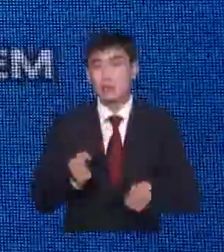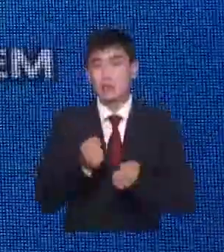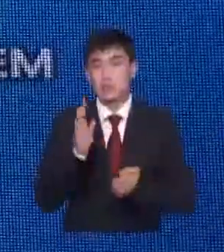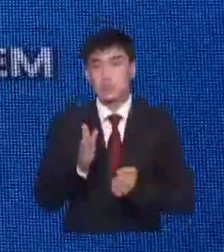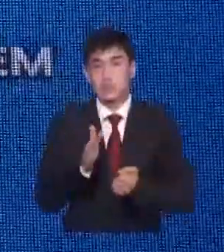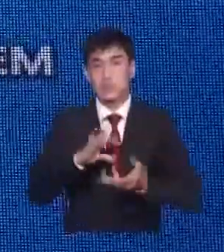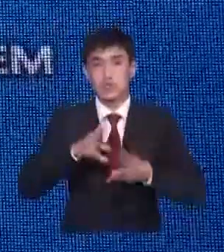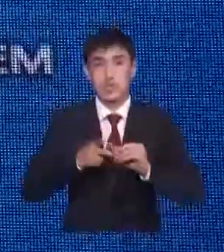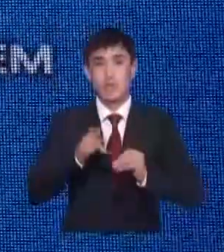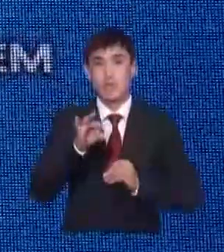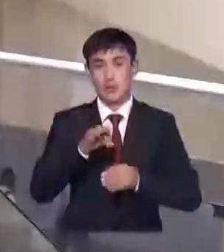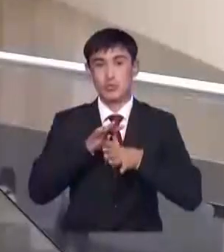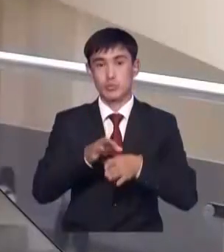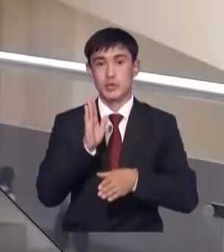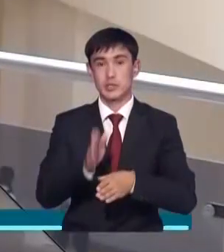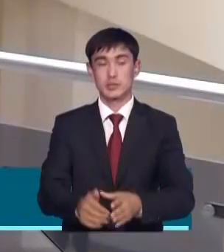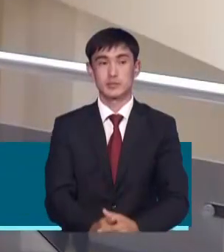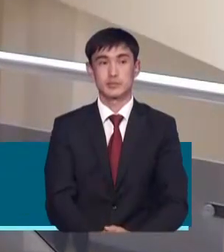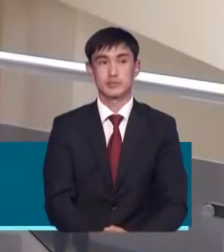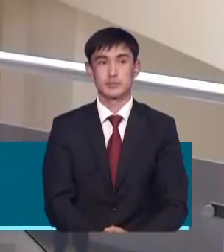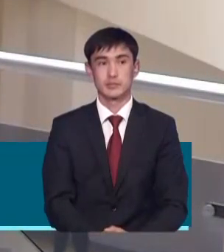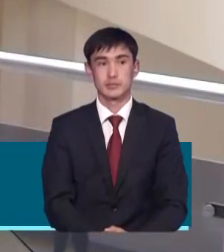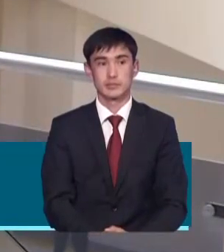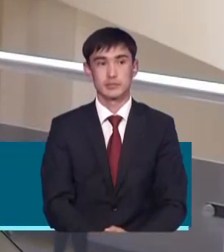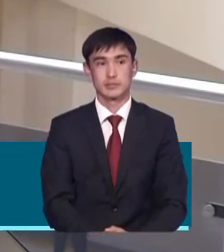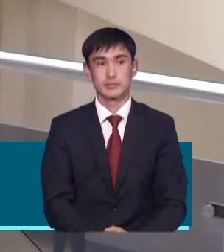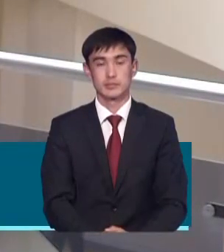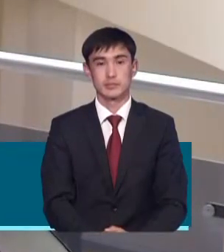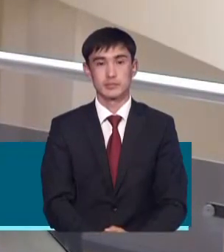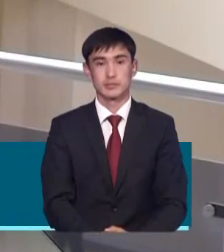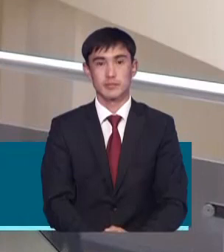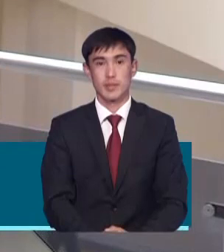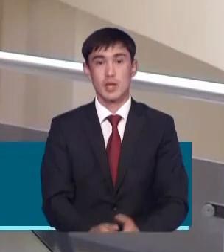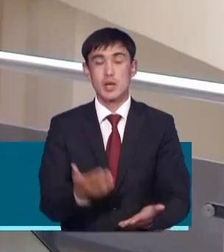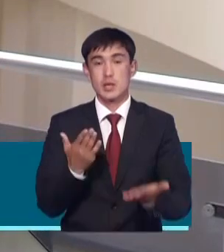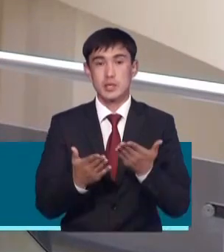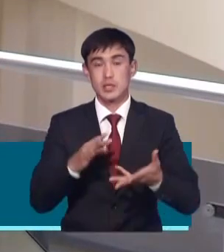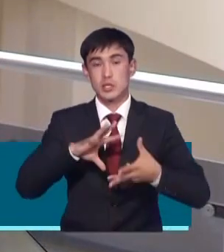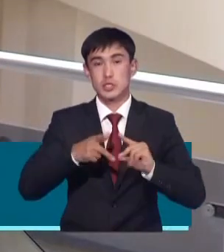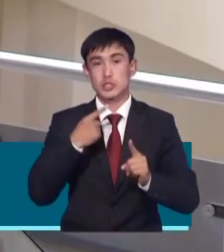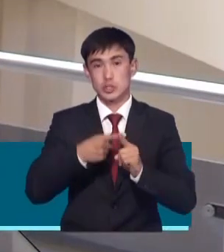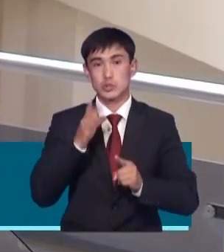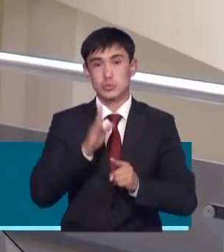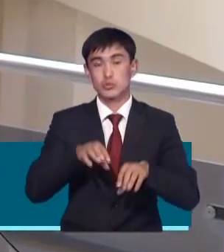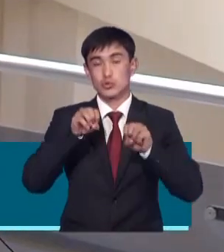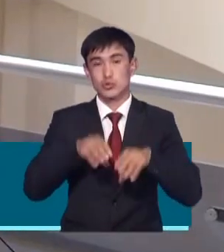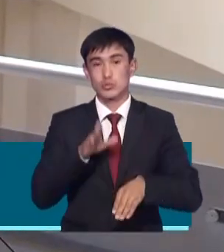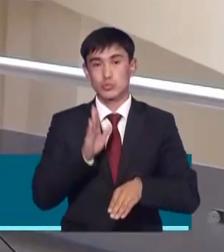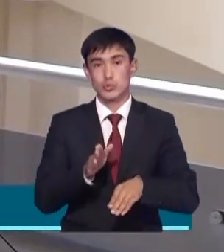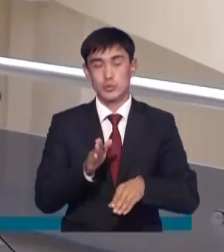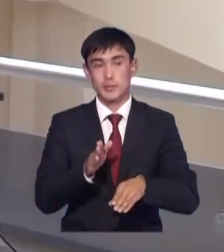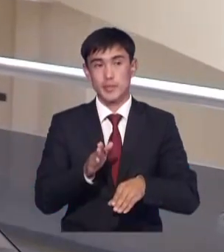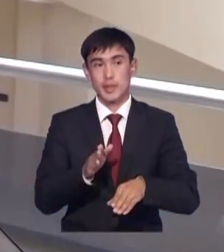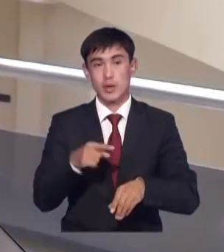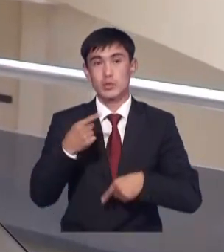жалпы халықтық референдум өтеді. Негізінде референдумның нәтижесі оң болған жағдайдан шешім қабылдану керек. Одан